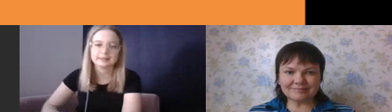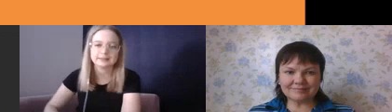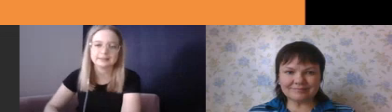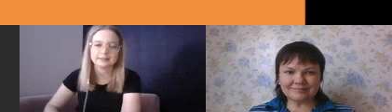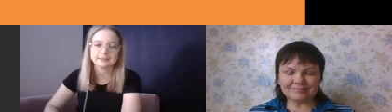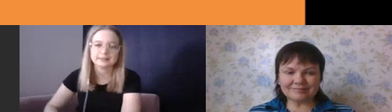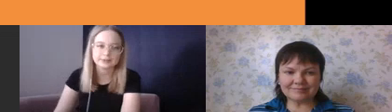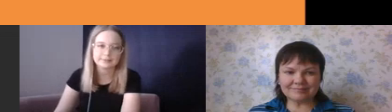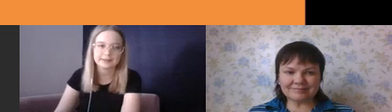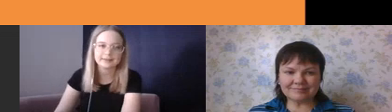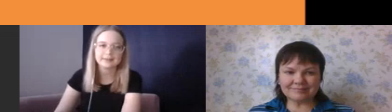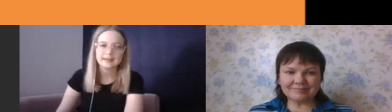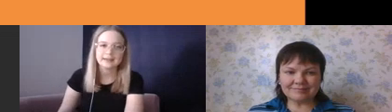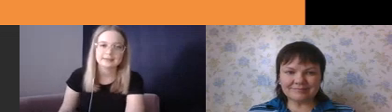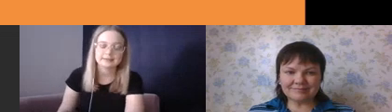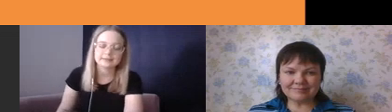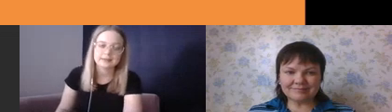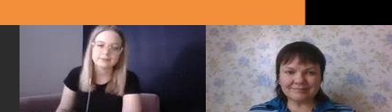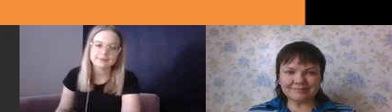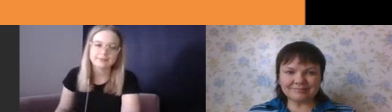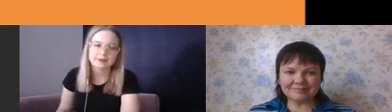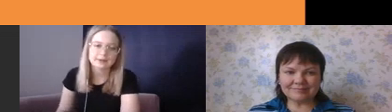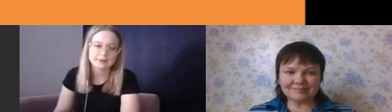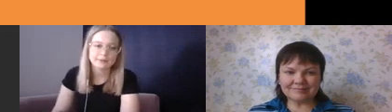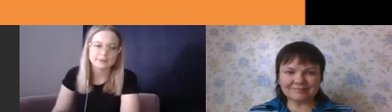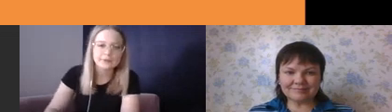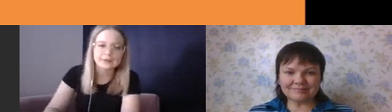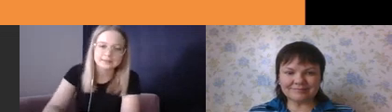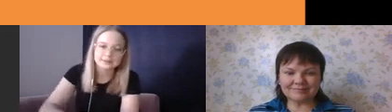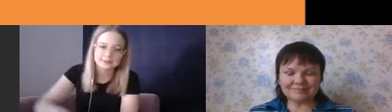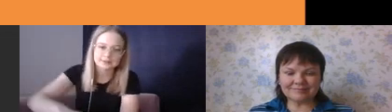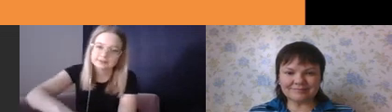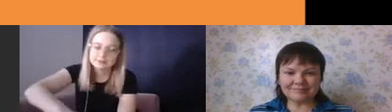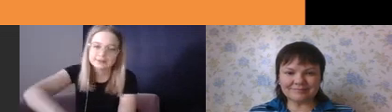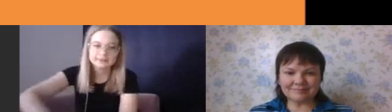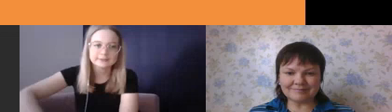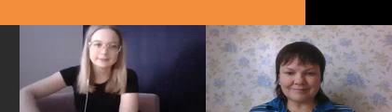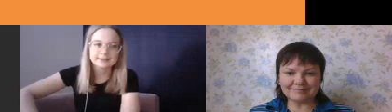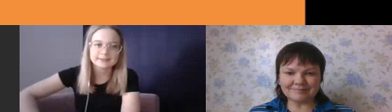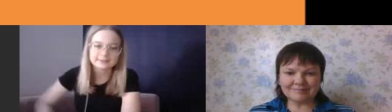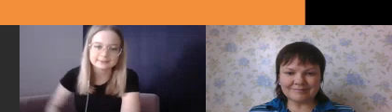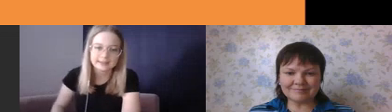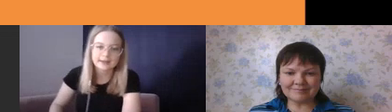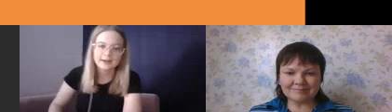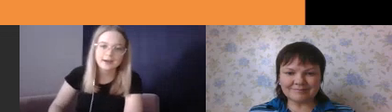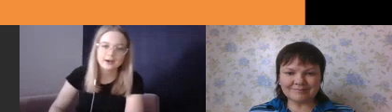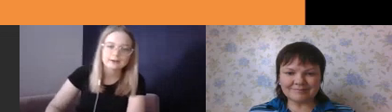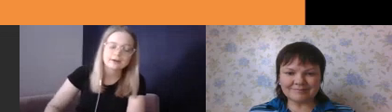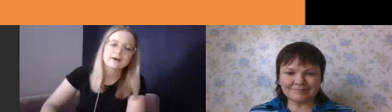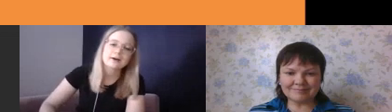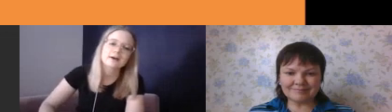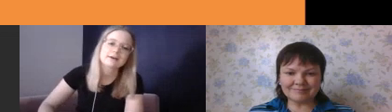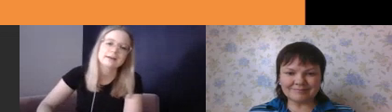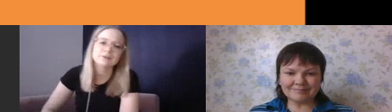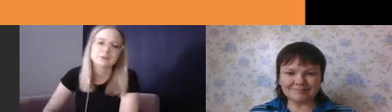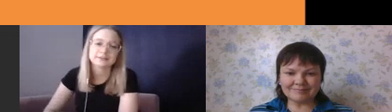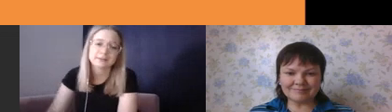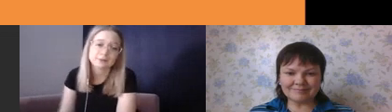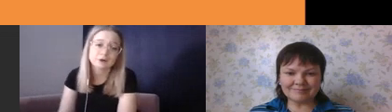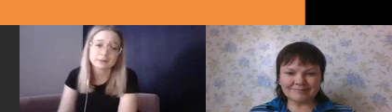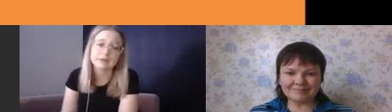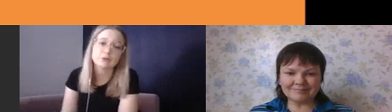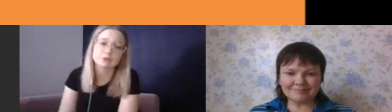tore ring, millest me siis lähtusime, et kes tahab võibolla nagu, see on natuke nagu mõeldud ka spetsialistidele, aga